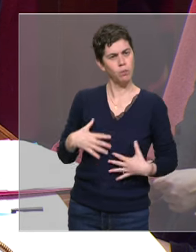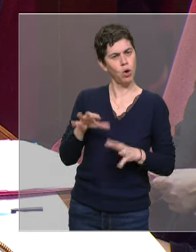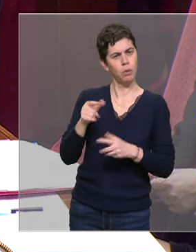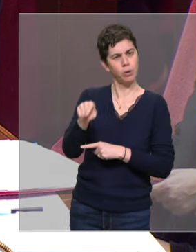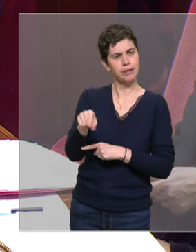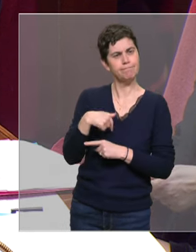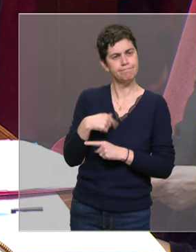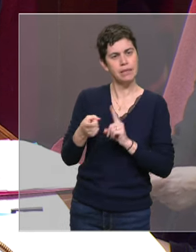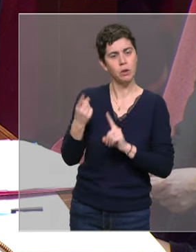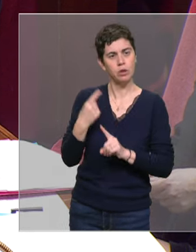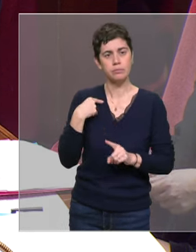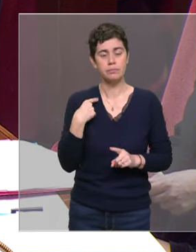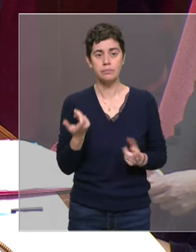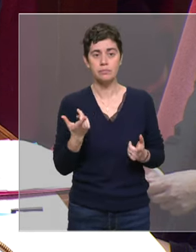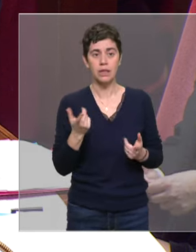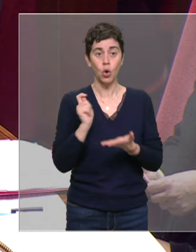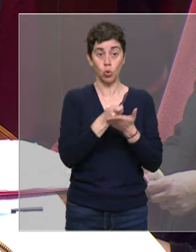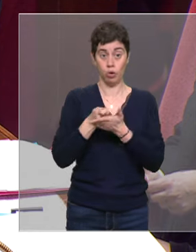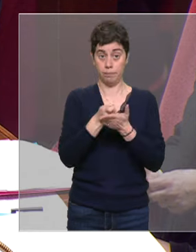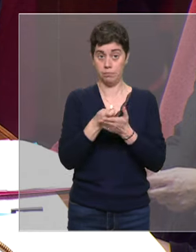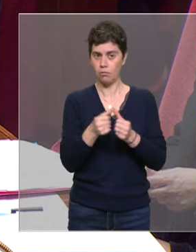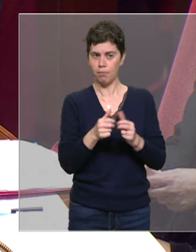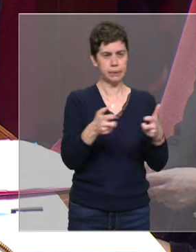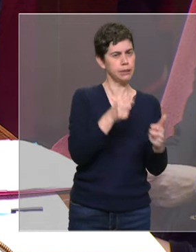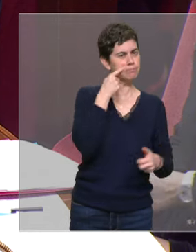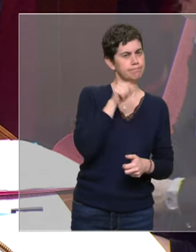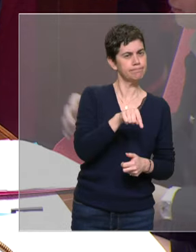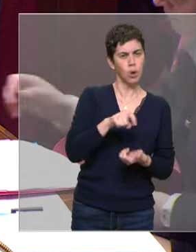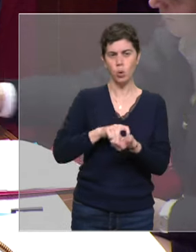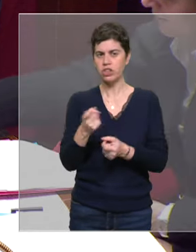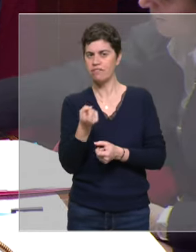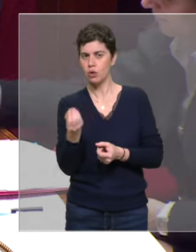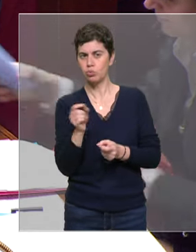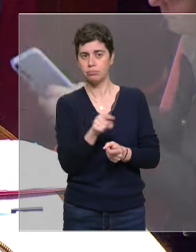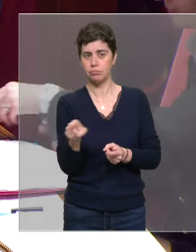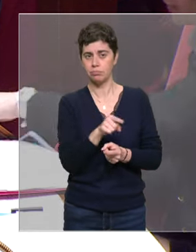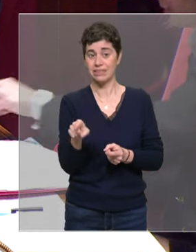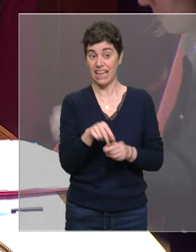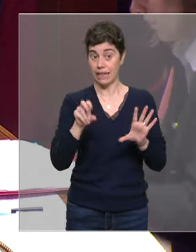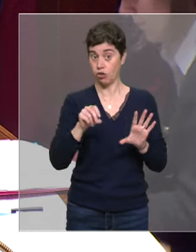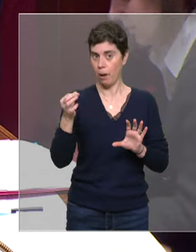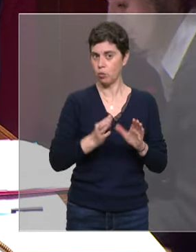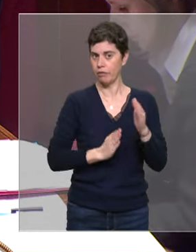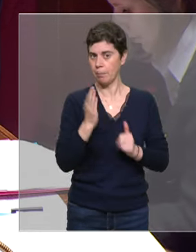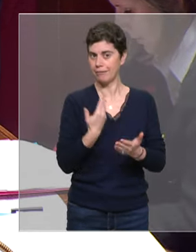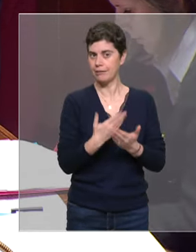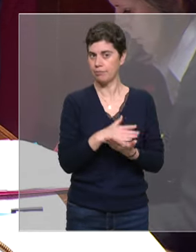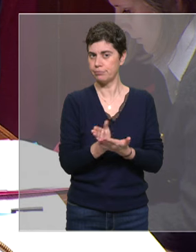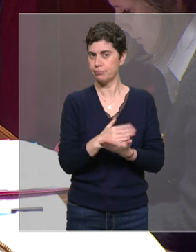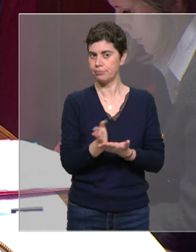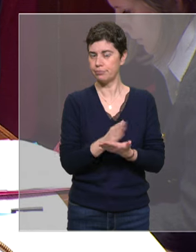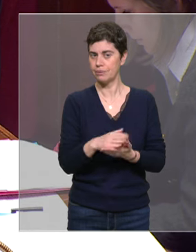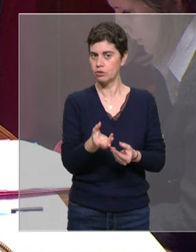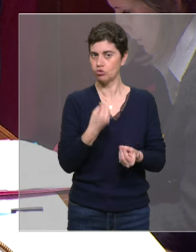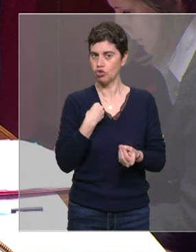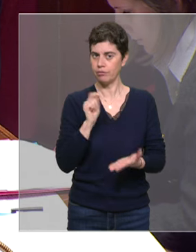deux choses qu'on regarde quand on consomme, le prix et l'origine. Ce sont à plus de 80% ces deux axes qui déterminent ce qu'on